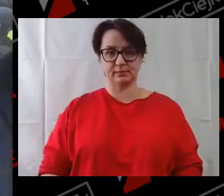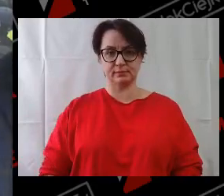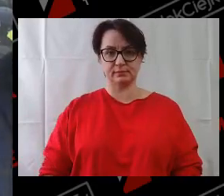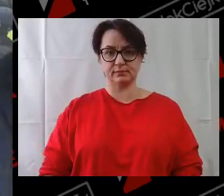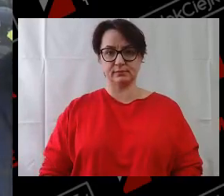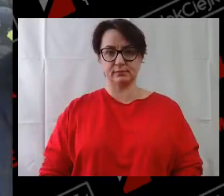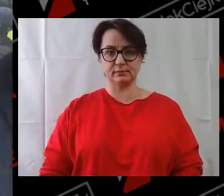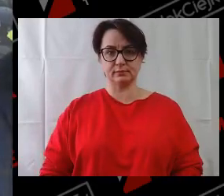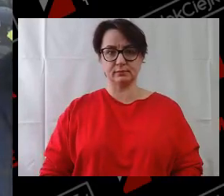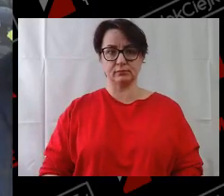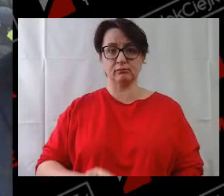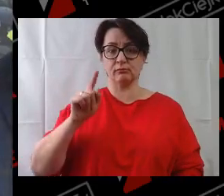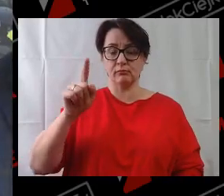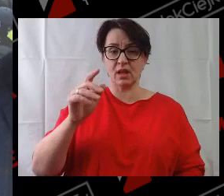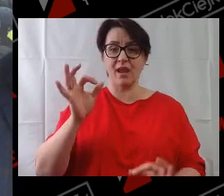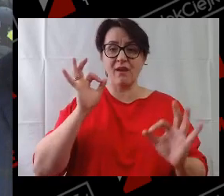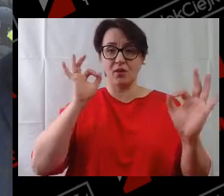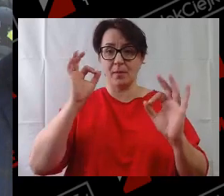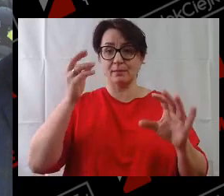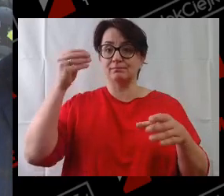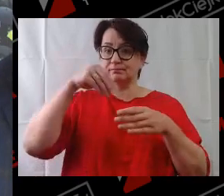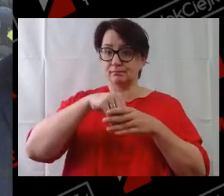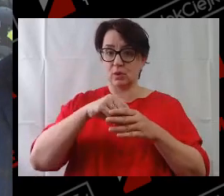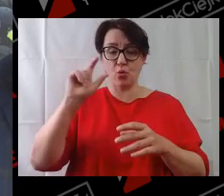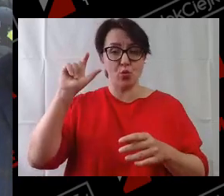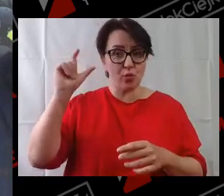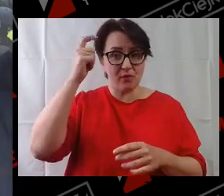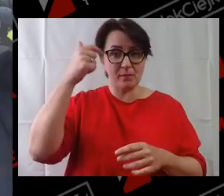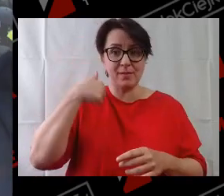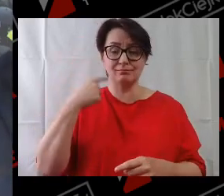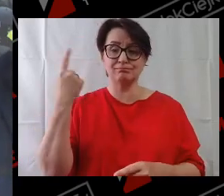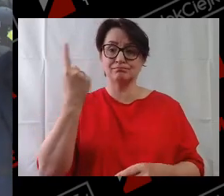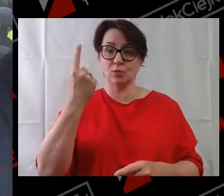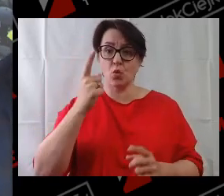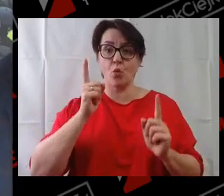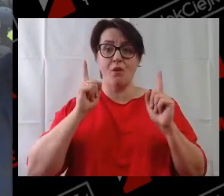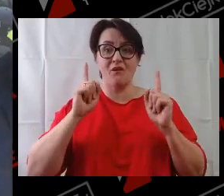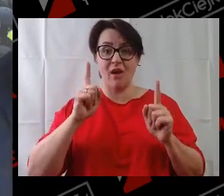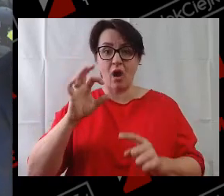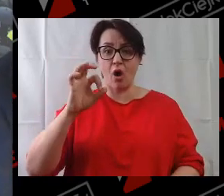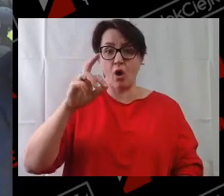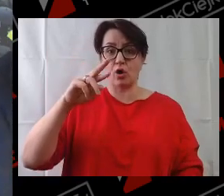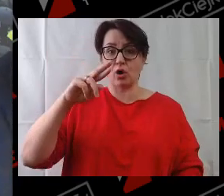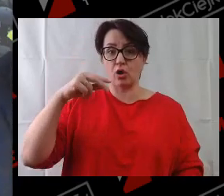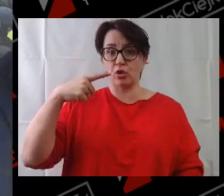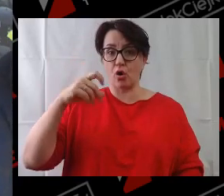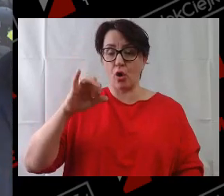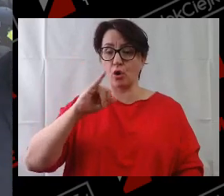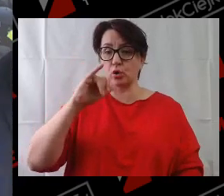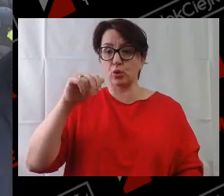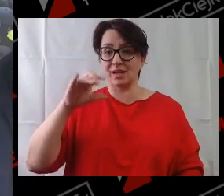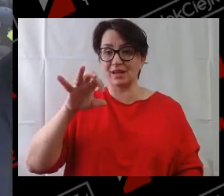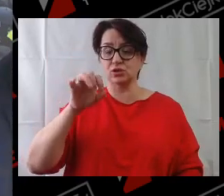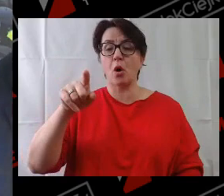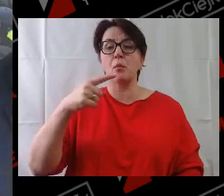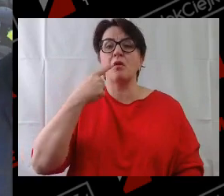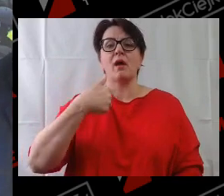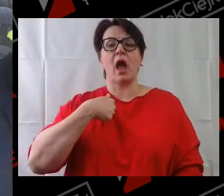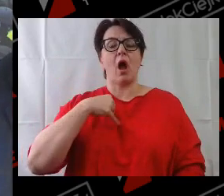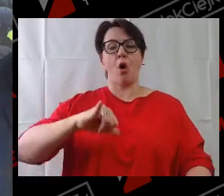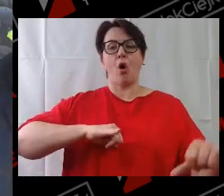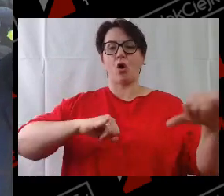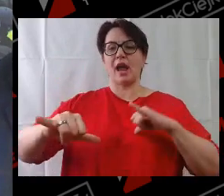chcesz informacji przede wszystkim Ostrzega że ono już zostawia się jako fundament działająca na rzecz ta wyprawa albo